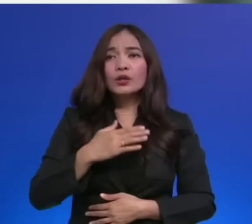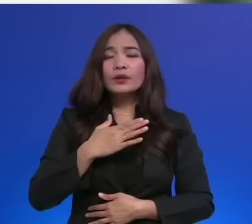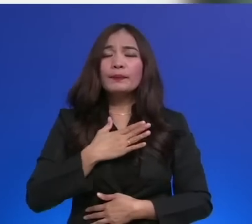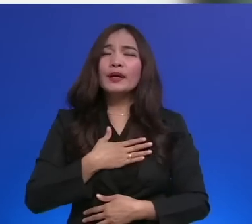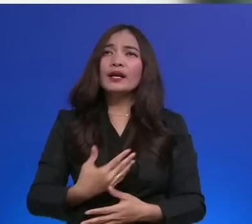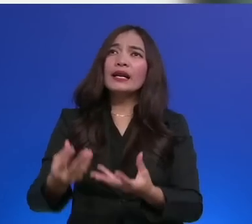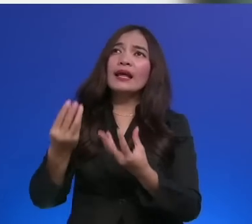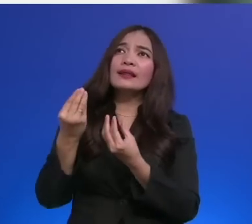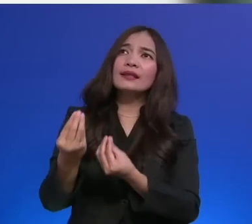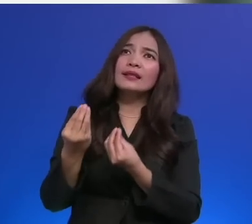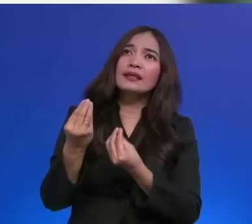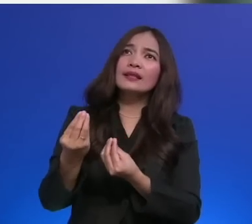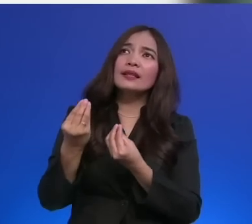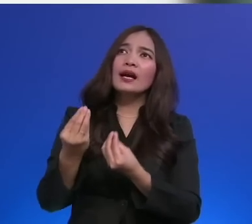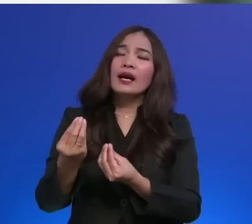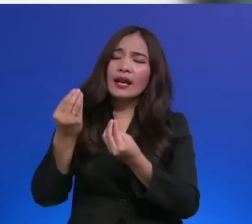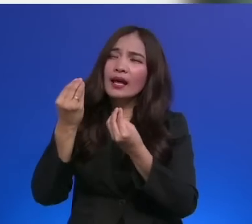Ku menanti,